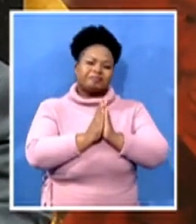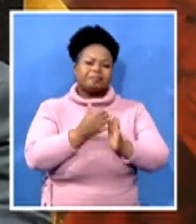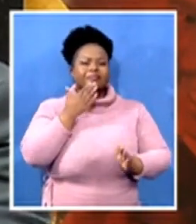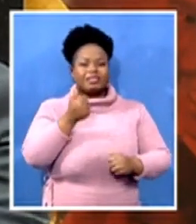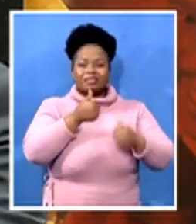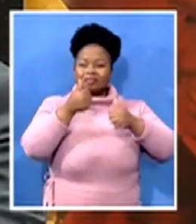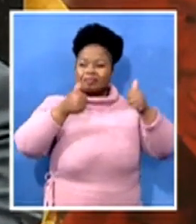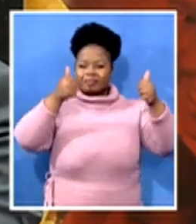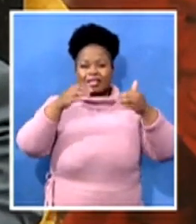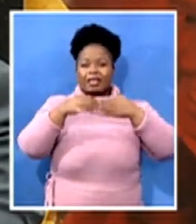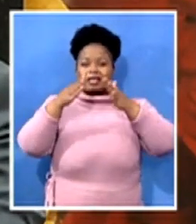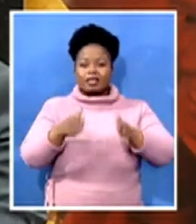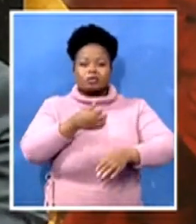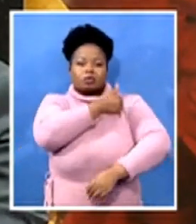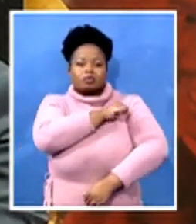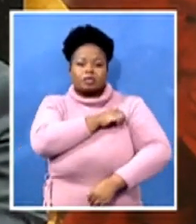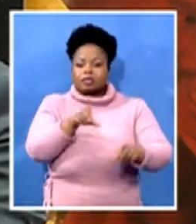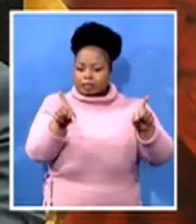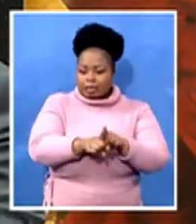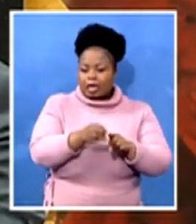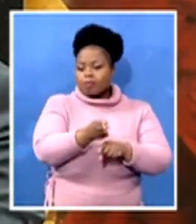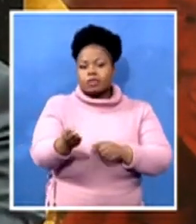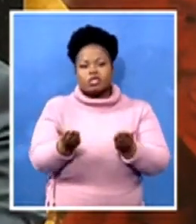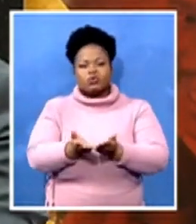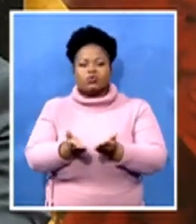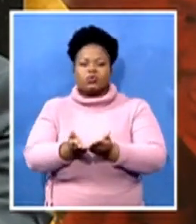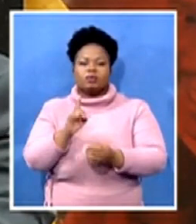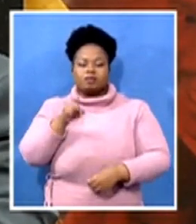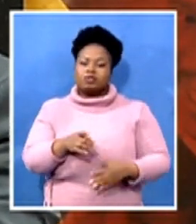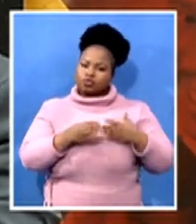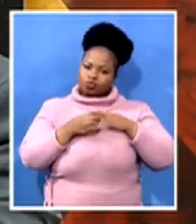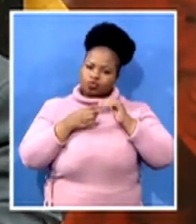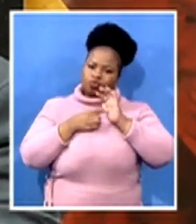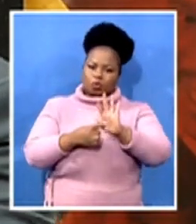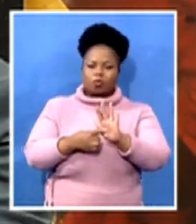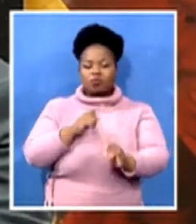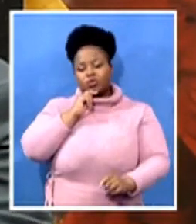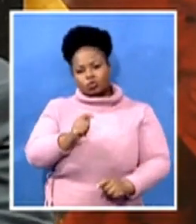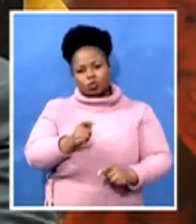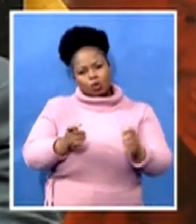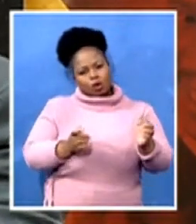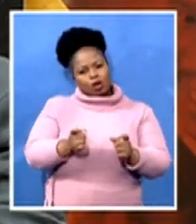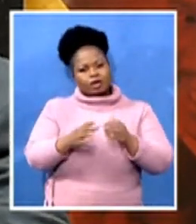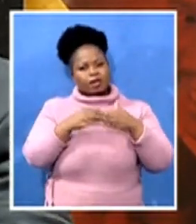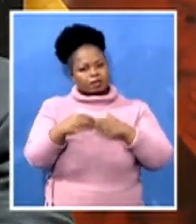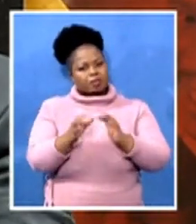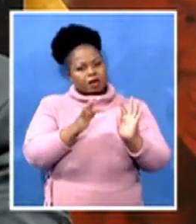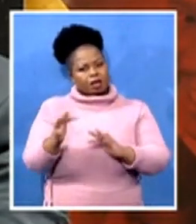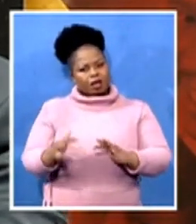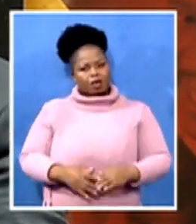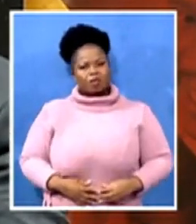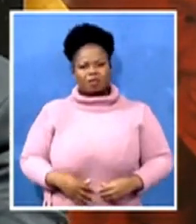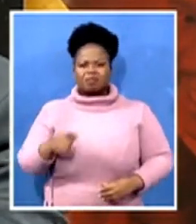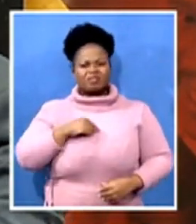bezikolo sibonakalise ubunkokheli kwezi ndawo zinjengezi. Sikhawulezise, ayifuni mphathiswa into